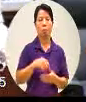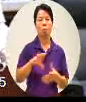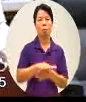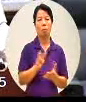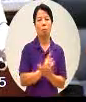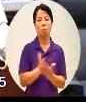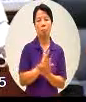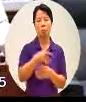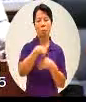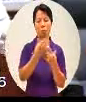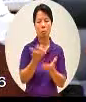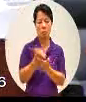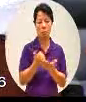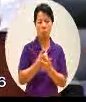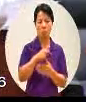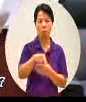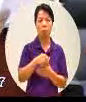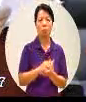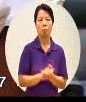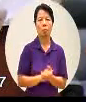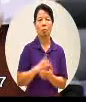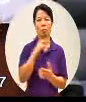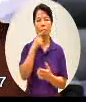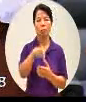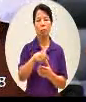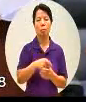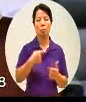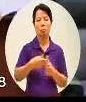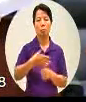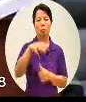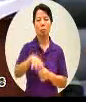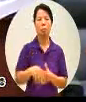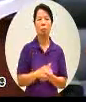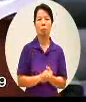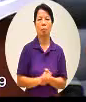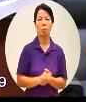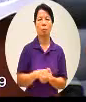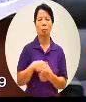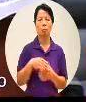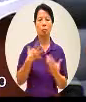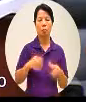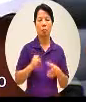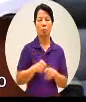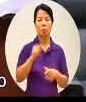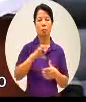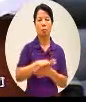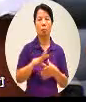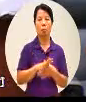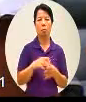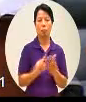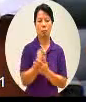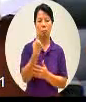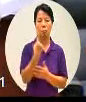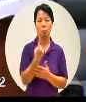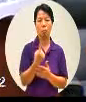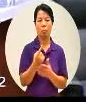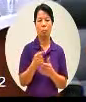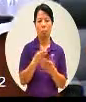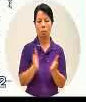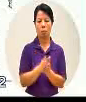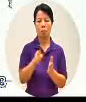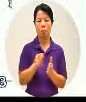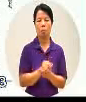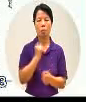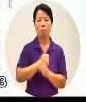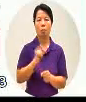不该丢的人。啊，你像恁教育局这样，这一挂这所有的公文，这只是一部分，都是